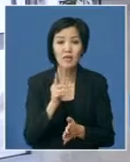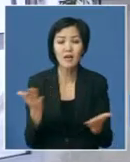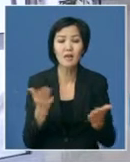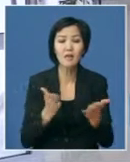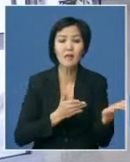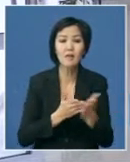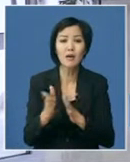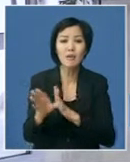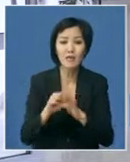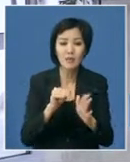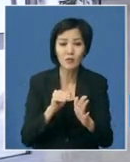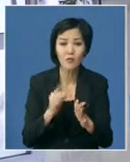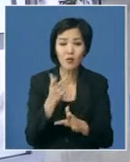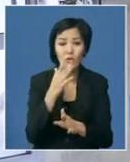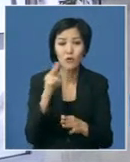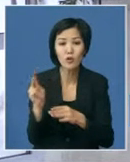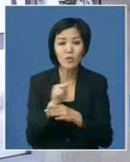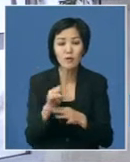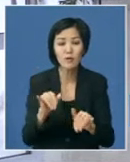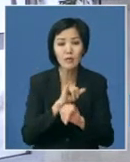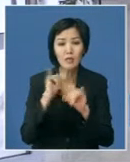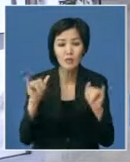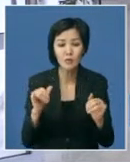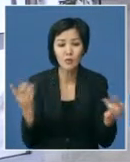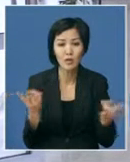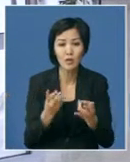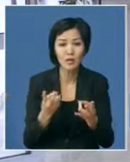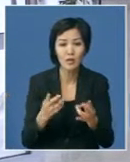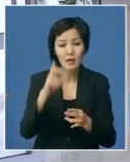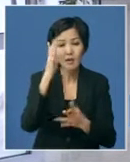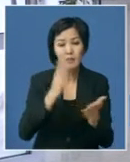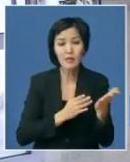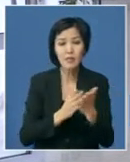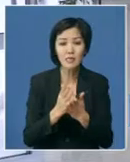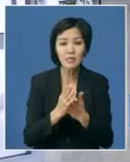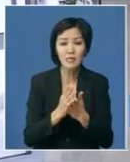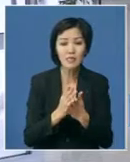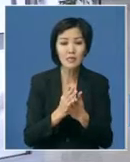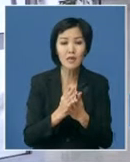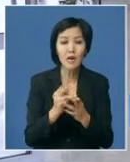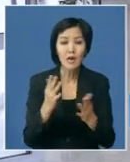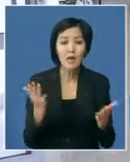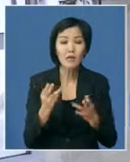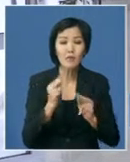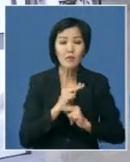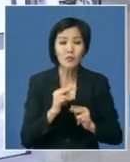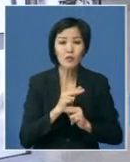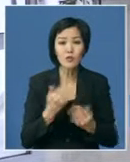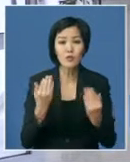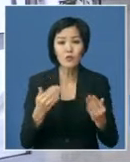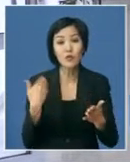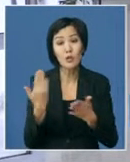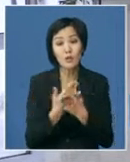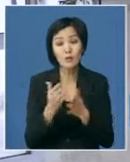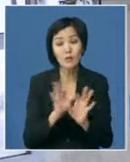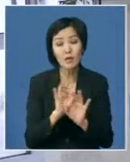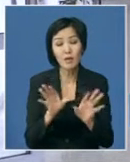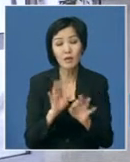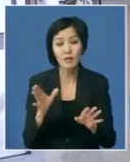керек, қалай ұлттық тәрбиені қалай дамыту керек, мемлекет саласында қалай өзін ұстау керек, осы бойынша бүгін сөз қозғалады жастар